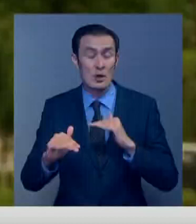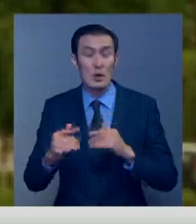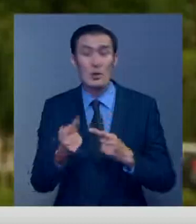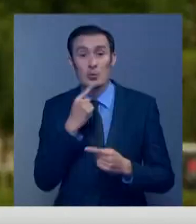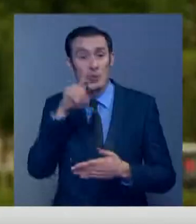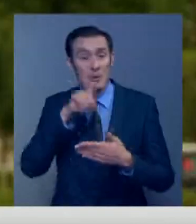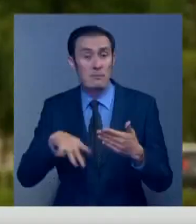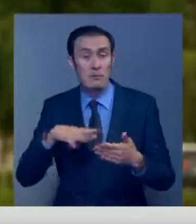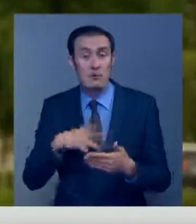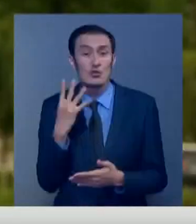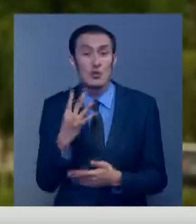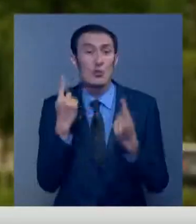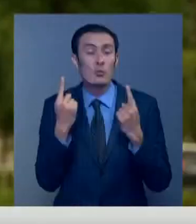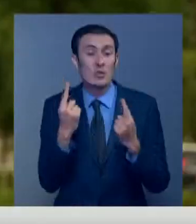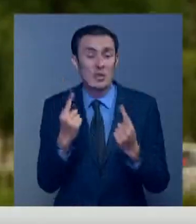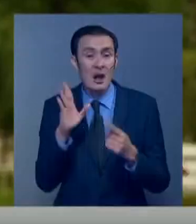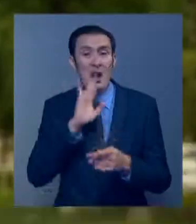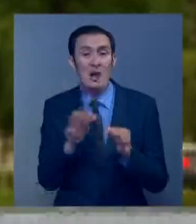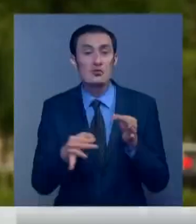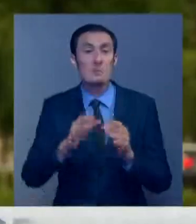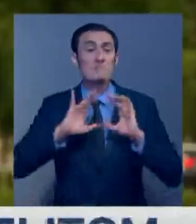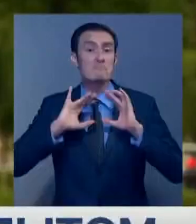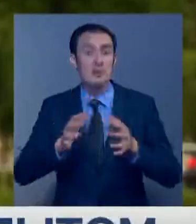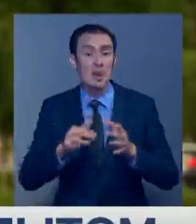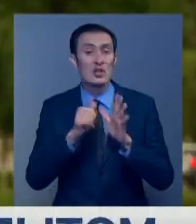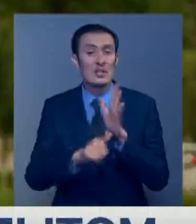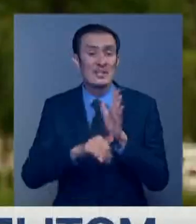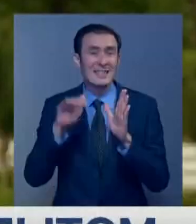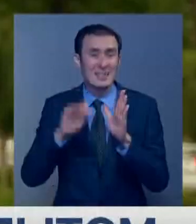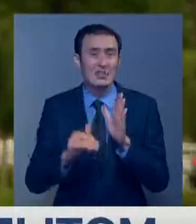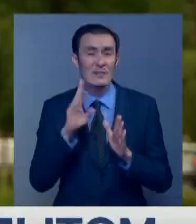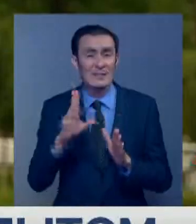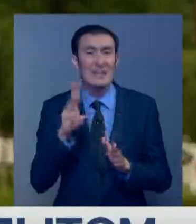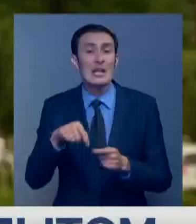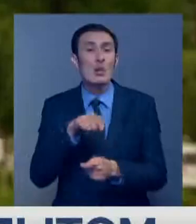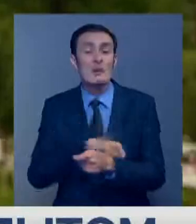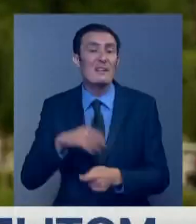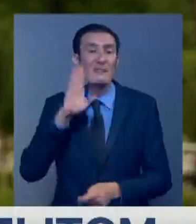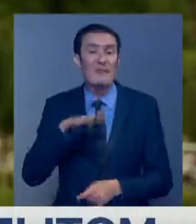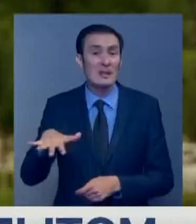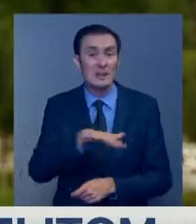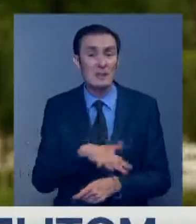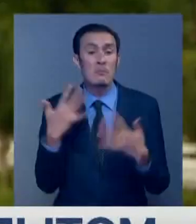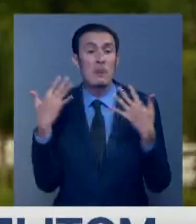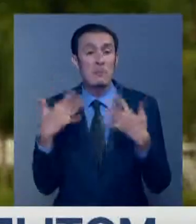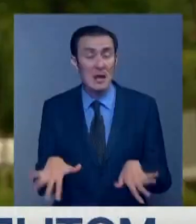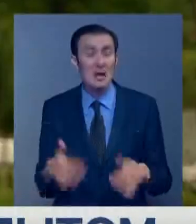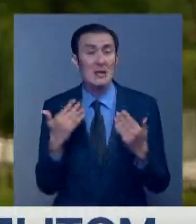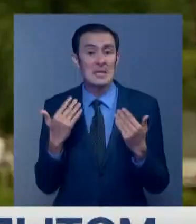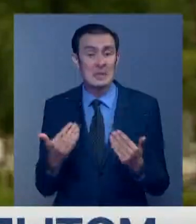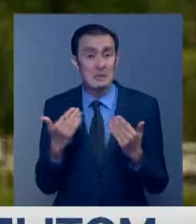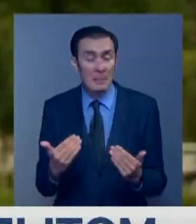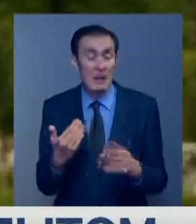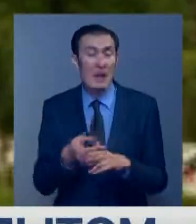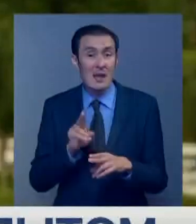когда-то он был в числе 4 крупнейших озер мира. 60 тысяч квадратных километров воды ушли, и теперь, пожалуй, это